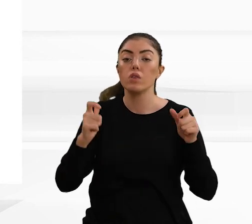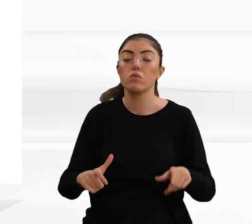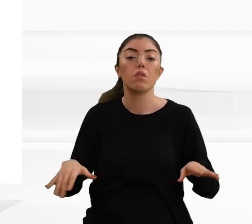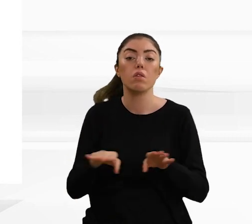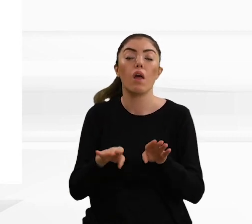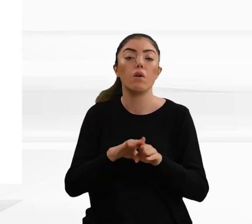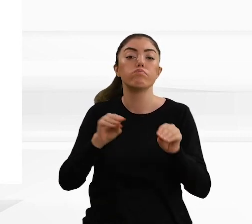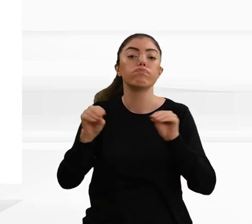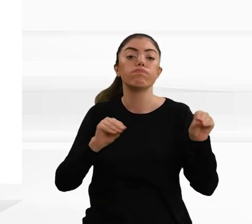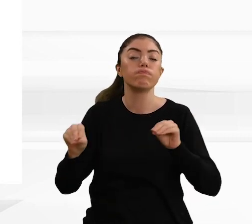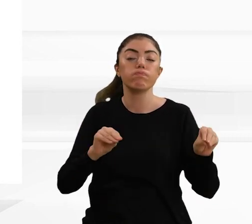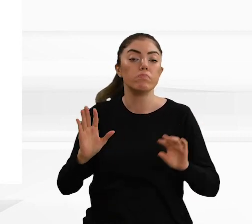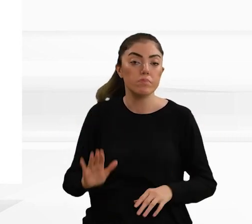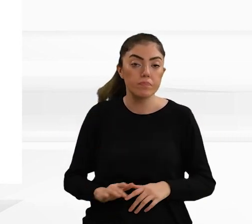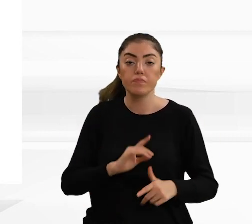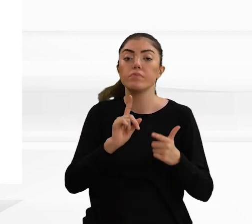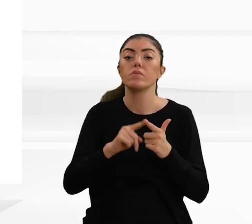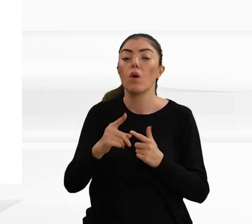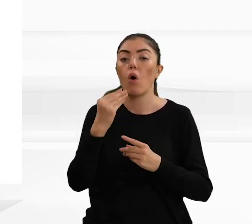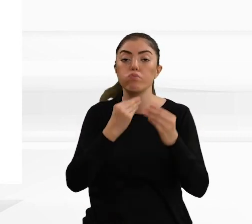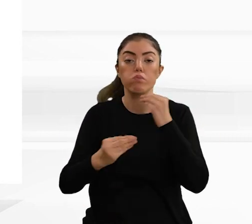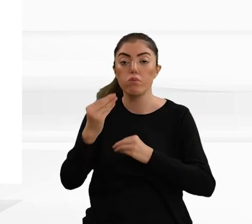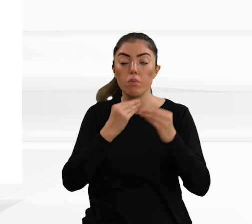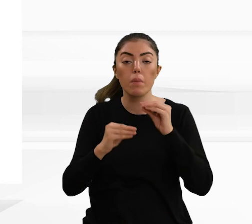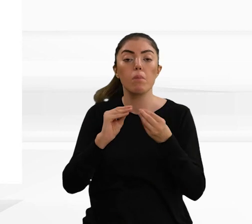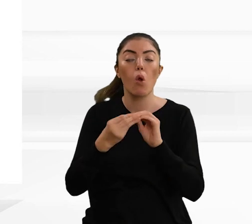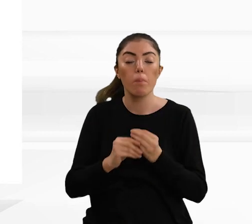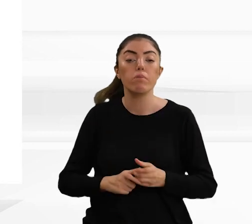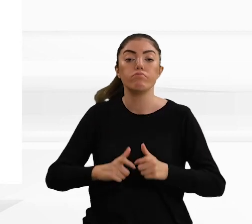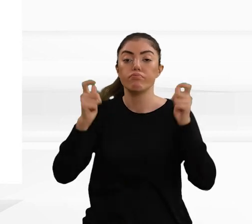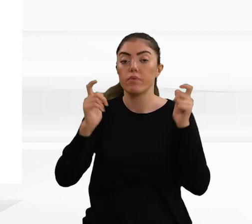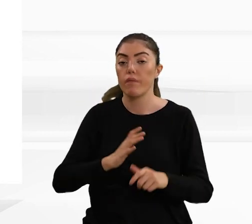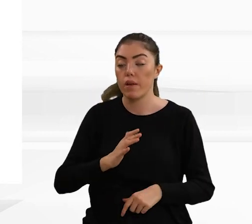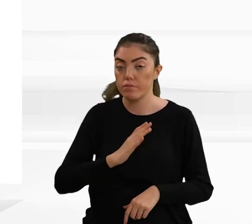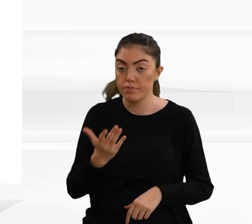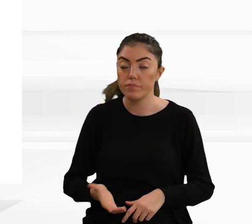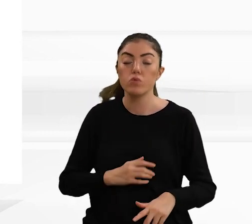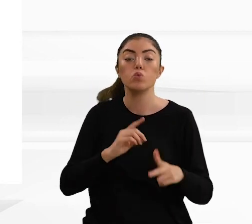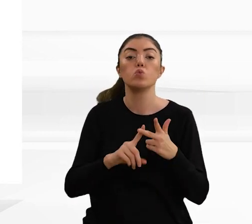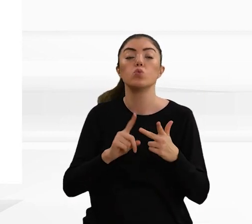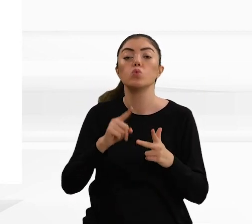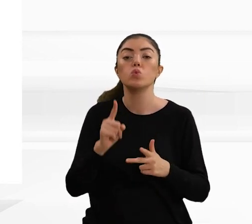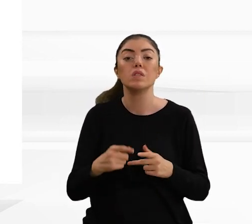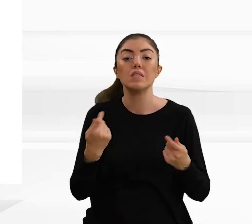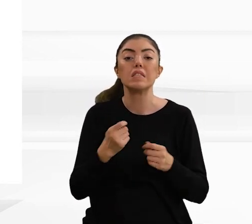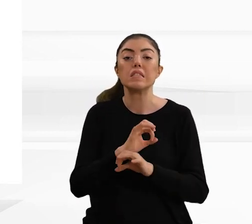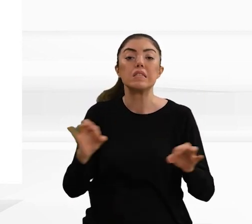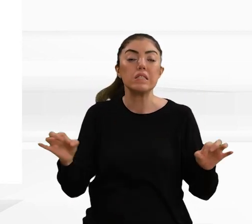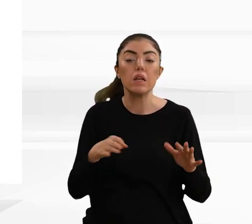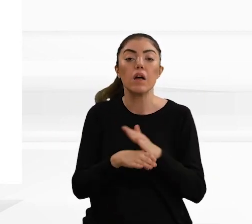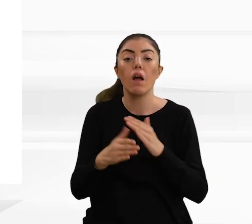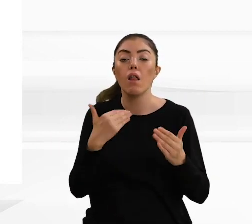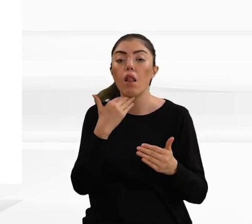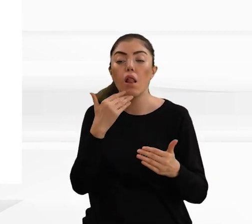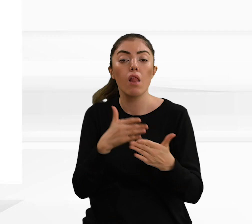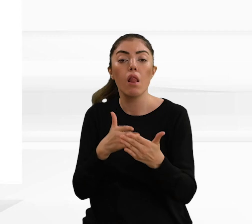dengeli dağılması iki beslenme sorunlarının yaşanması 3 işsizlik sorunlarının